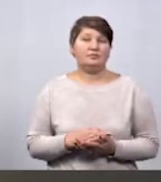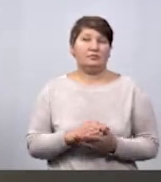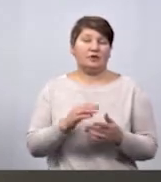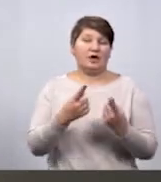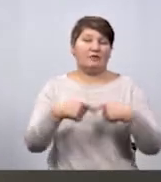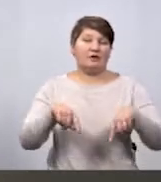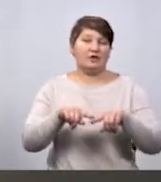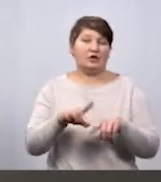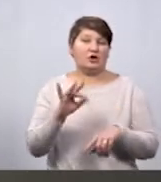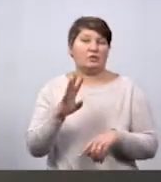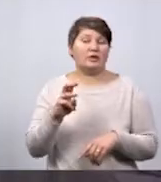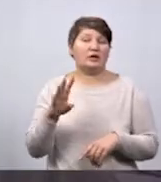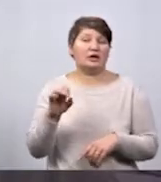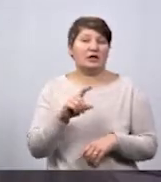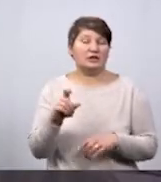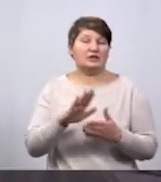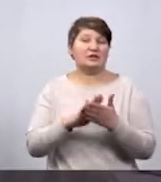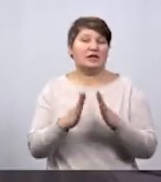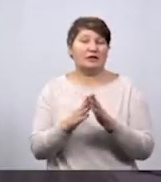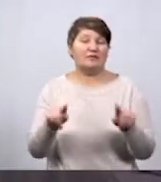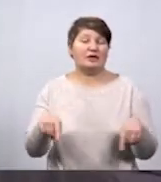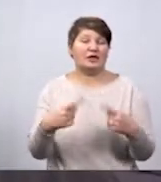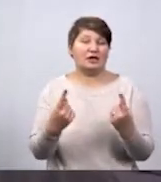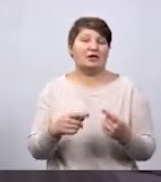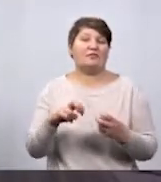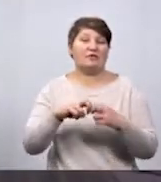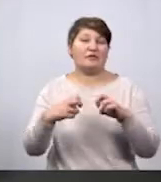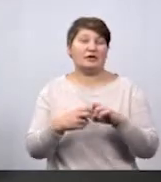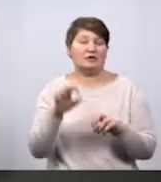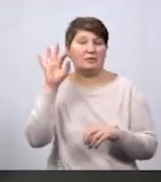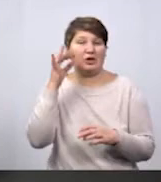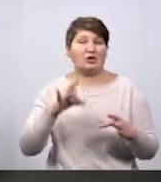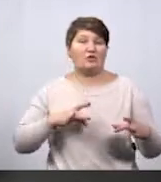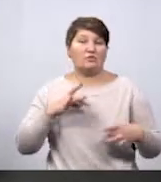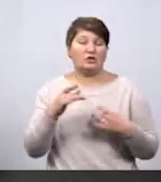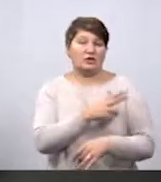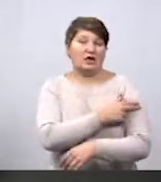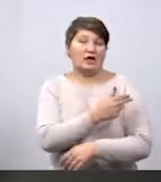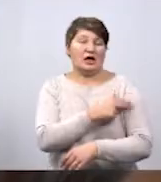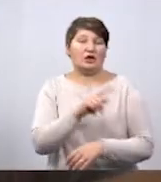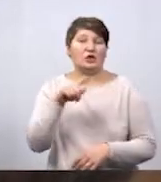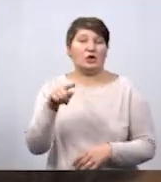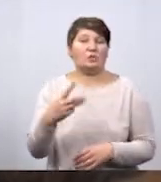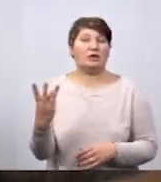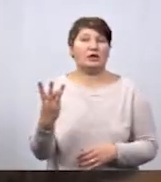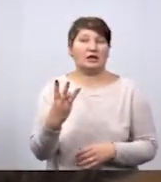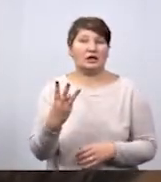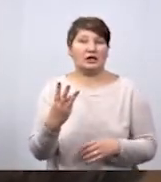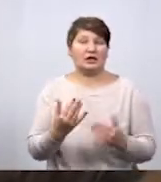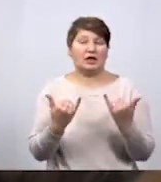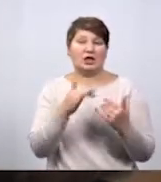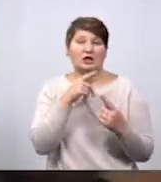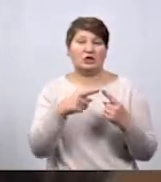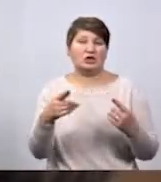Відділення коморбідних станів відкрили у Івано-Франківській обласній психоневрологічній лікарні номер 3. На даний час є дуже